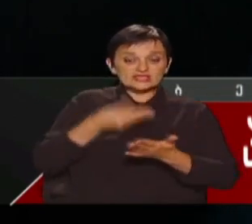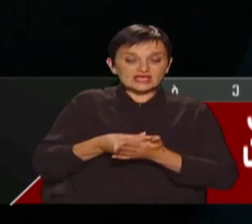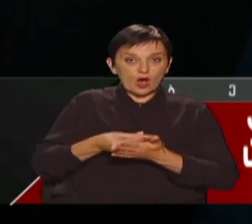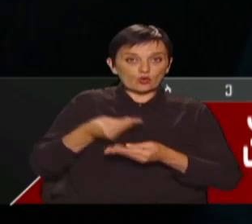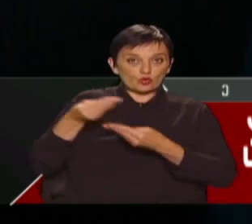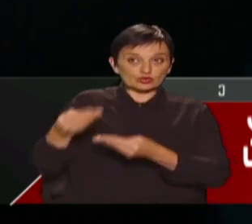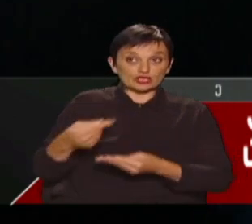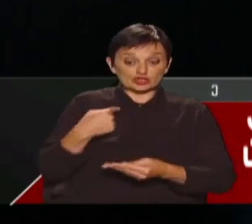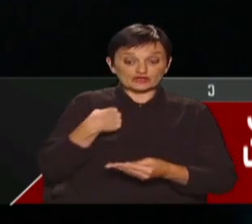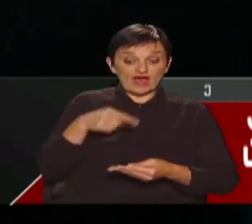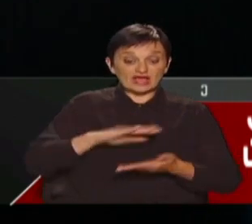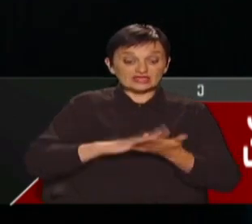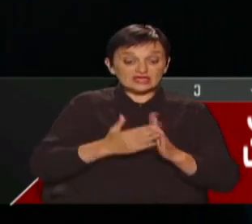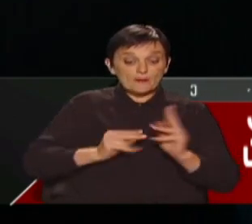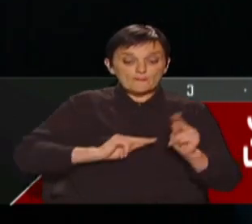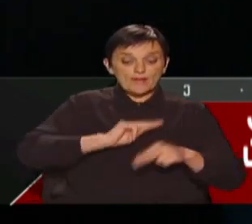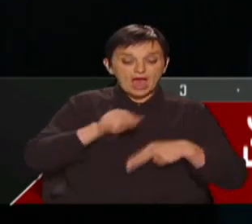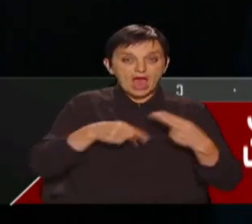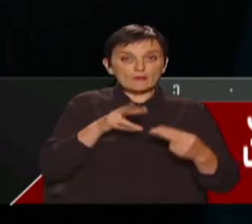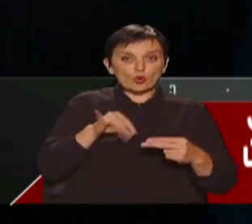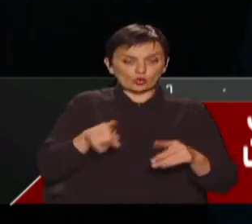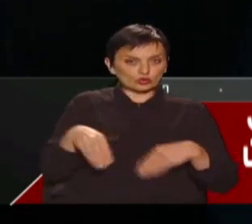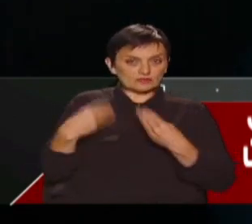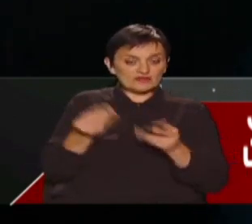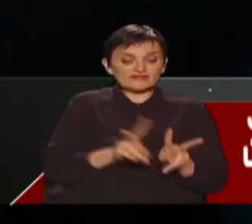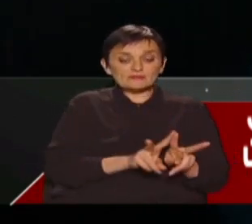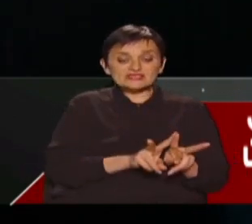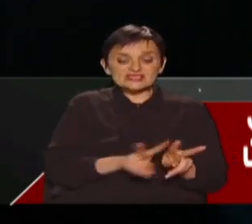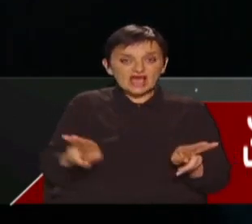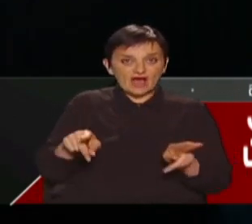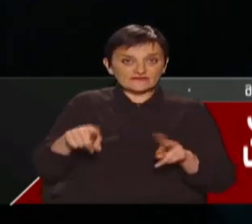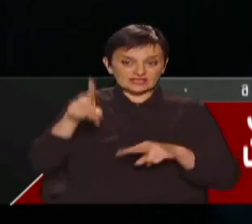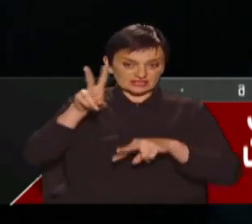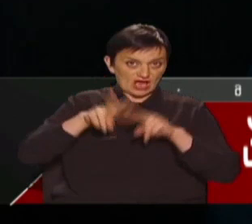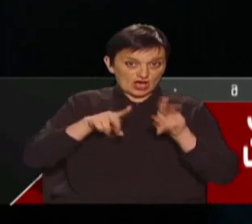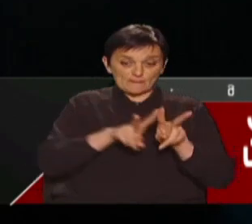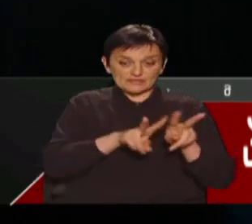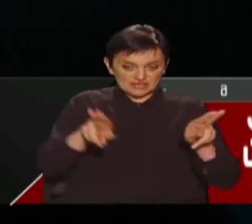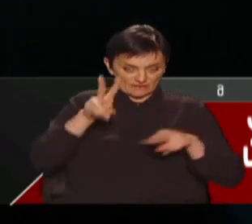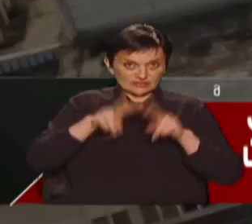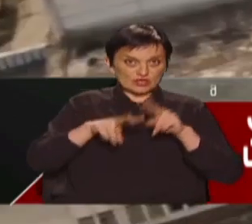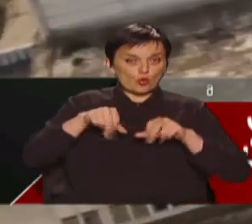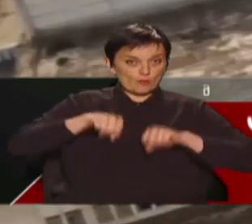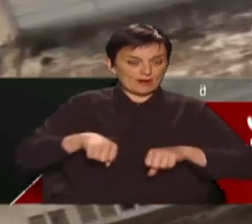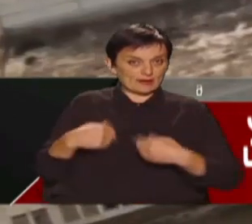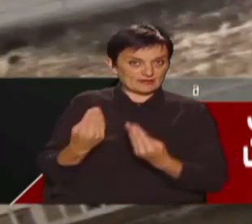გადავა, რადგან ჩვენ ამ მემორანდუმის ფარგლებში მივეცით მსგავსი ანალოგის აშენების საშუალება და